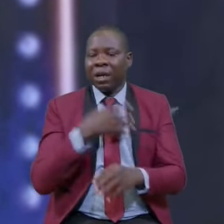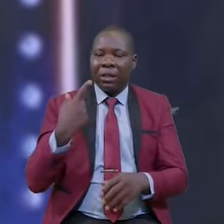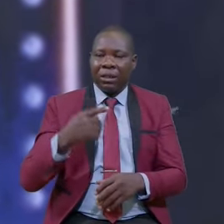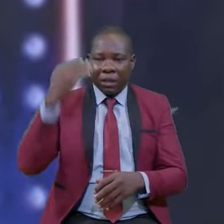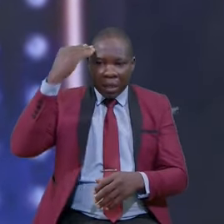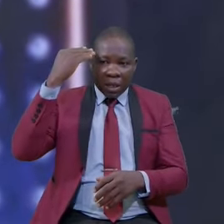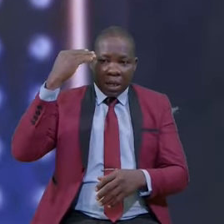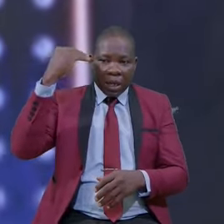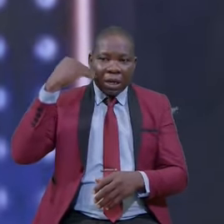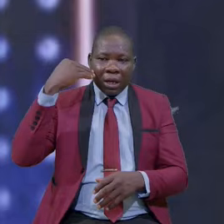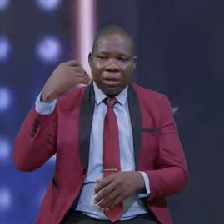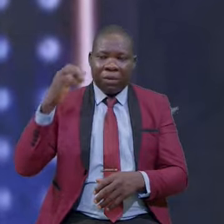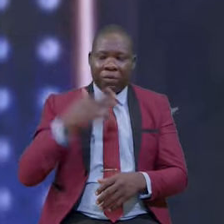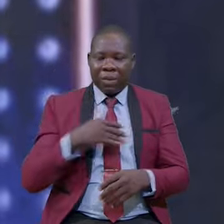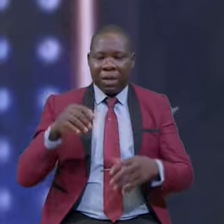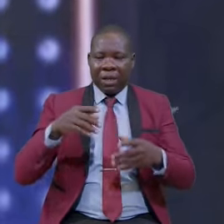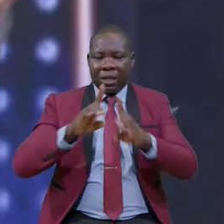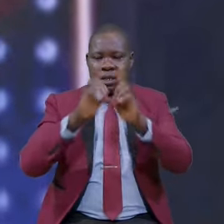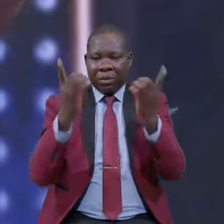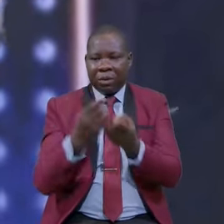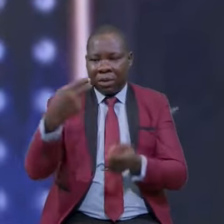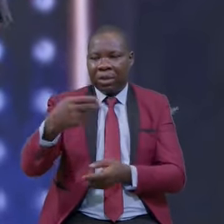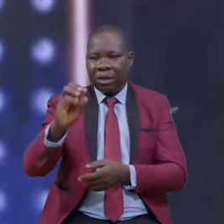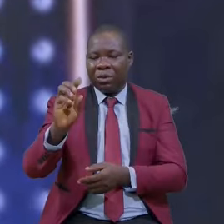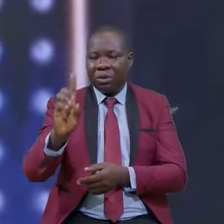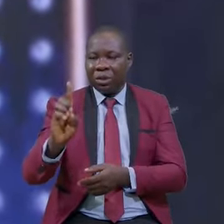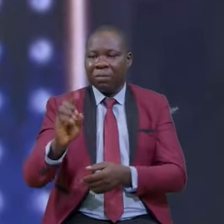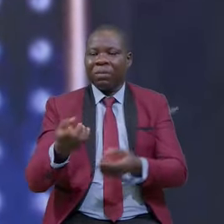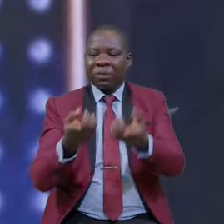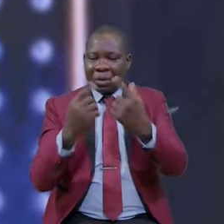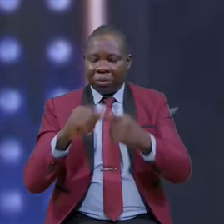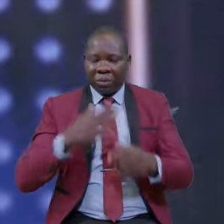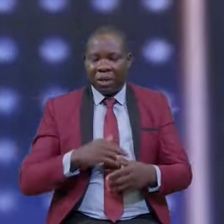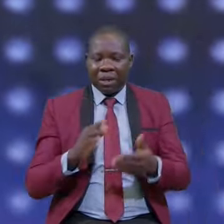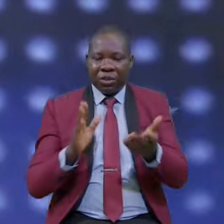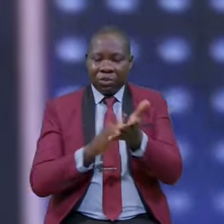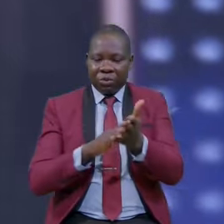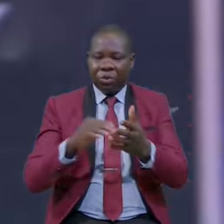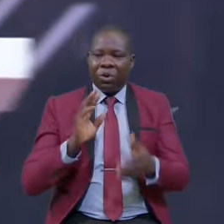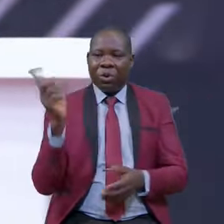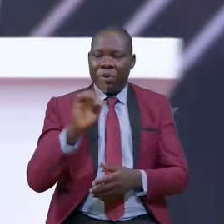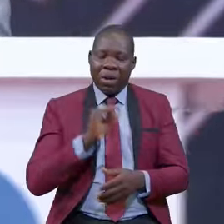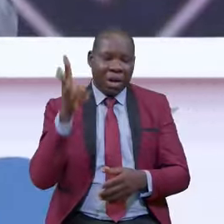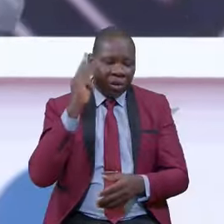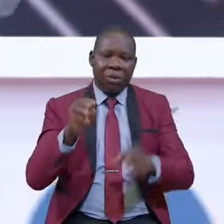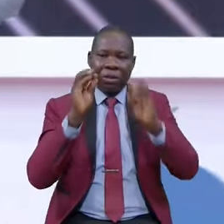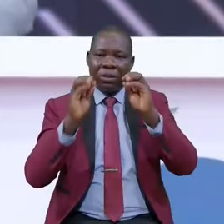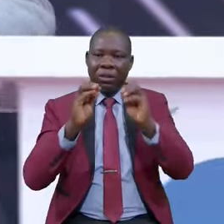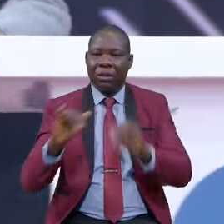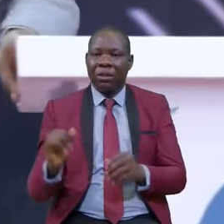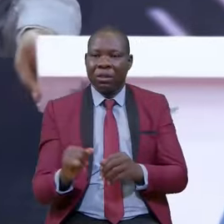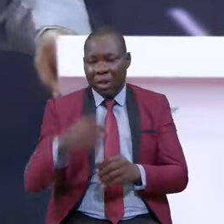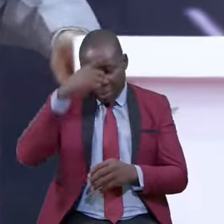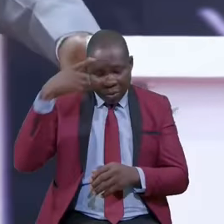et mon chef de département me cherchait. J'étais revenu enseigner. J'étais allé quelque part et le chef de département me cherchait parce